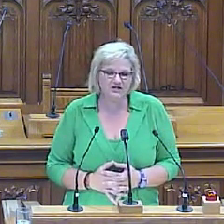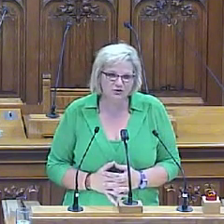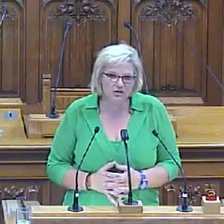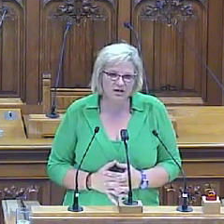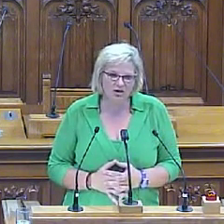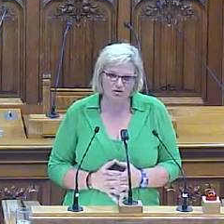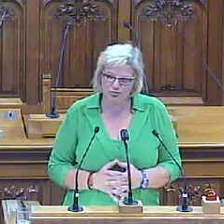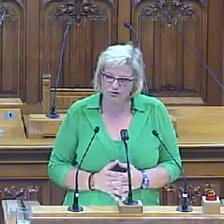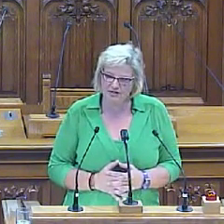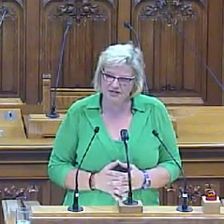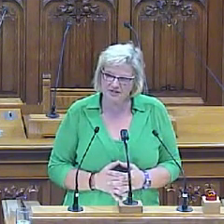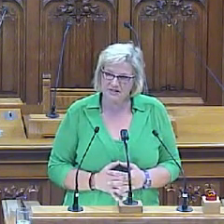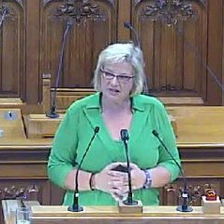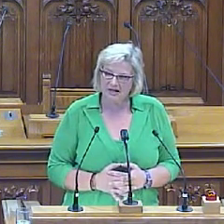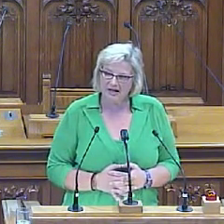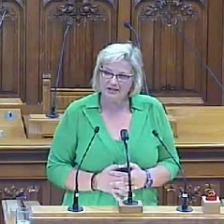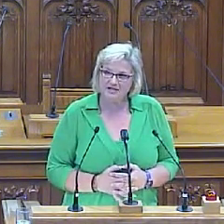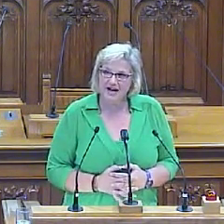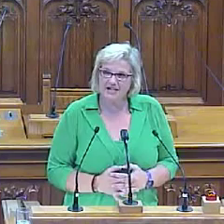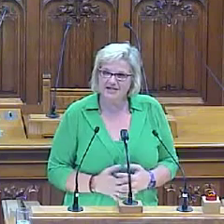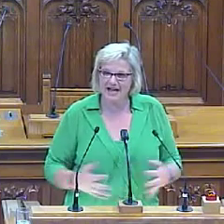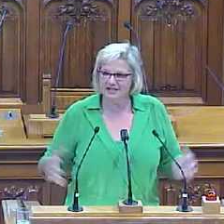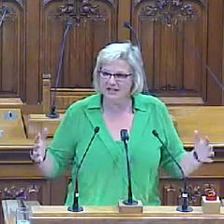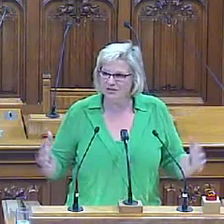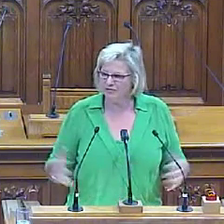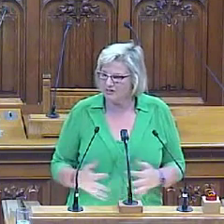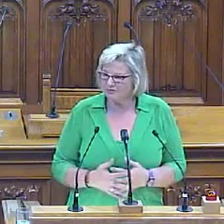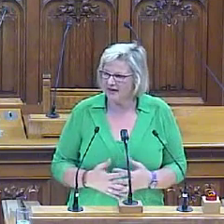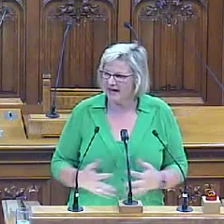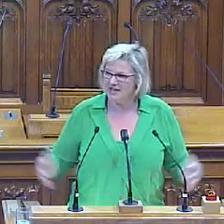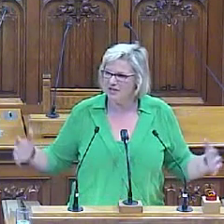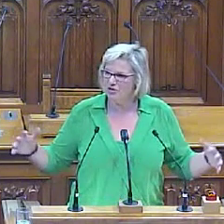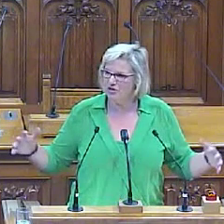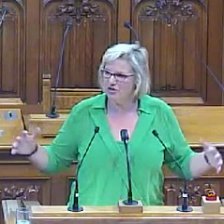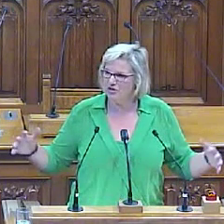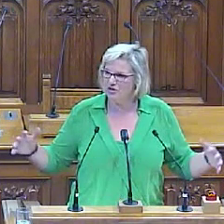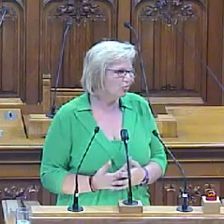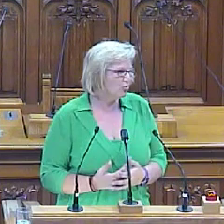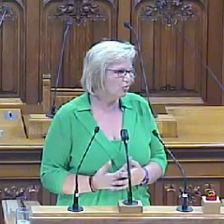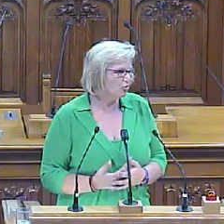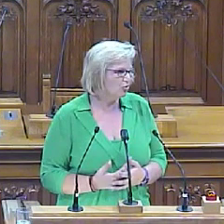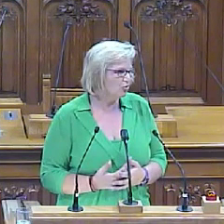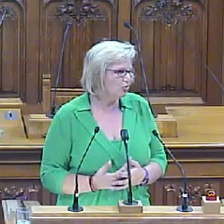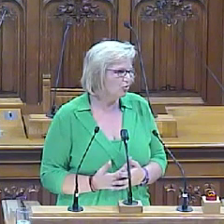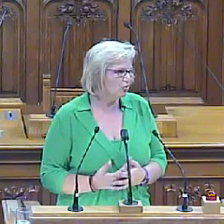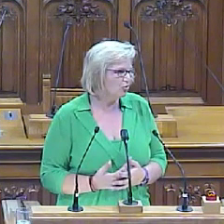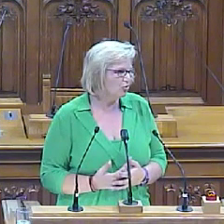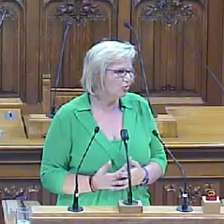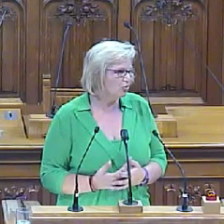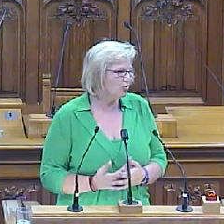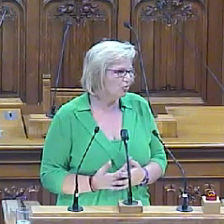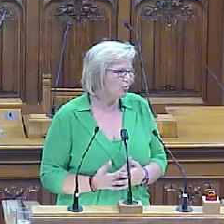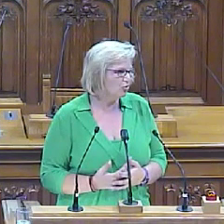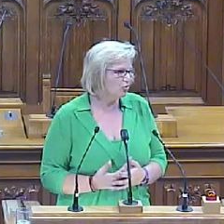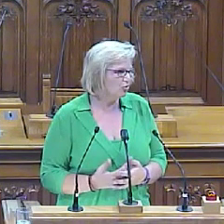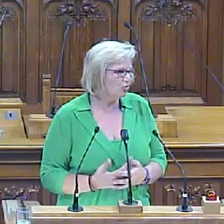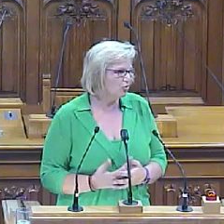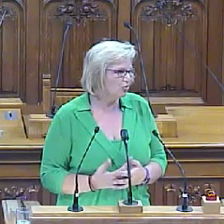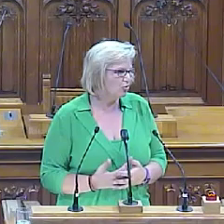Und das natürlich auch so ist, dass alles andere, und wenn es um Veränderung geht, und alles, was anders ist, was Schlechtes